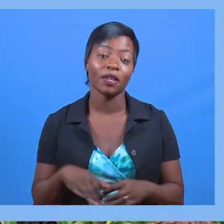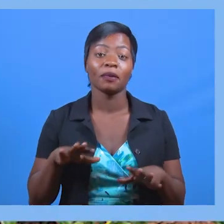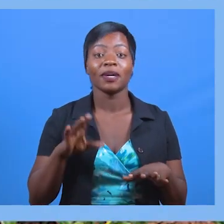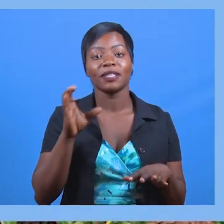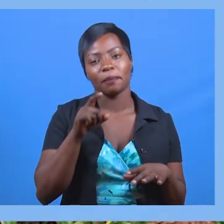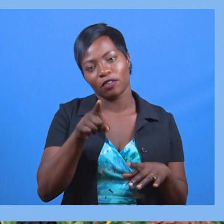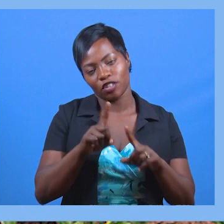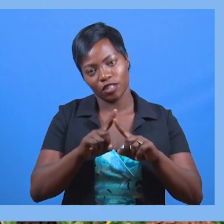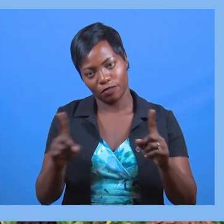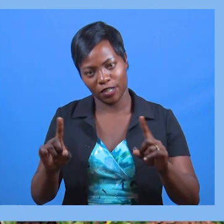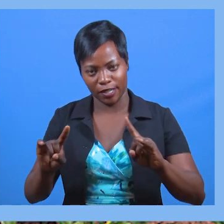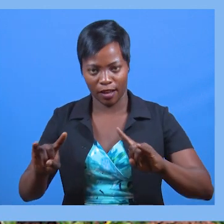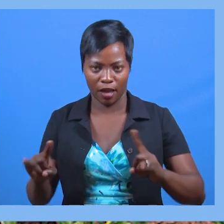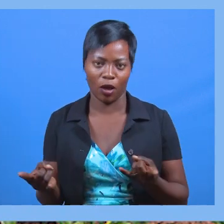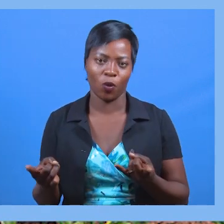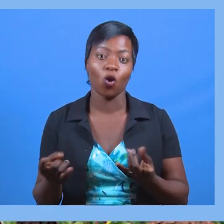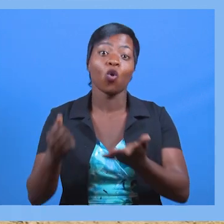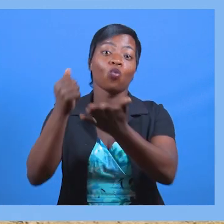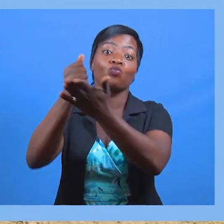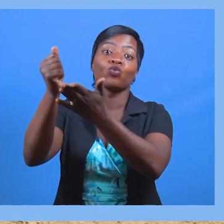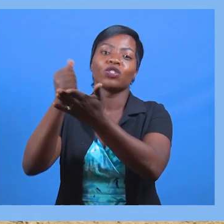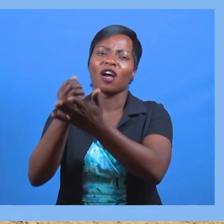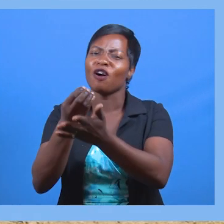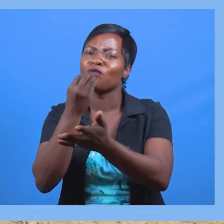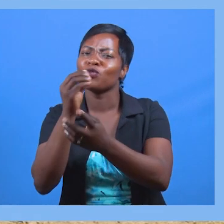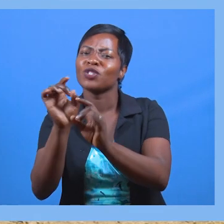pakuti dura rekumusha